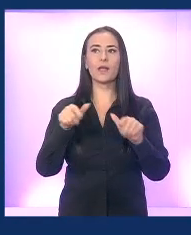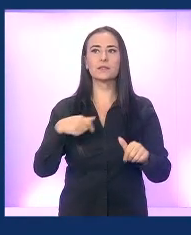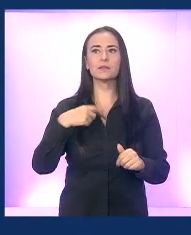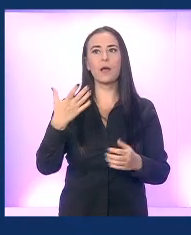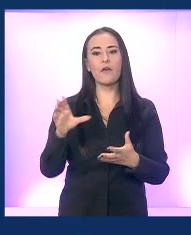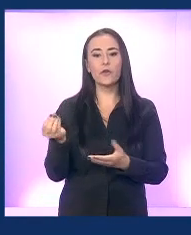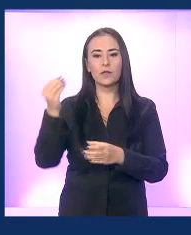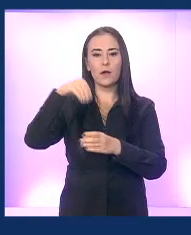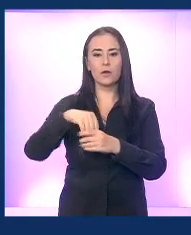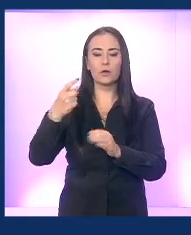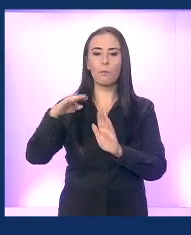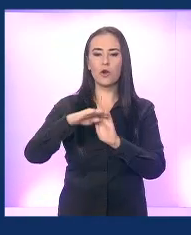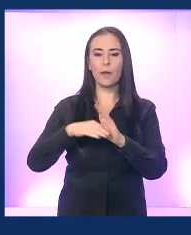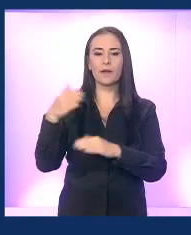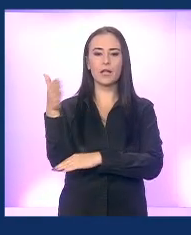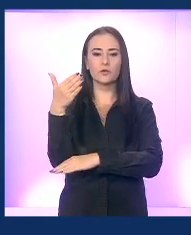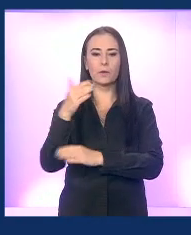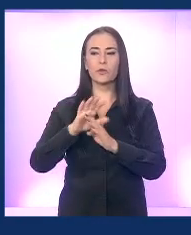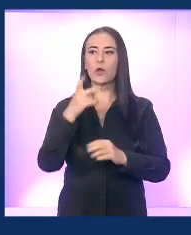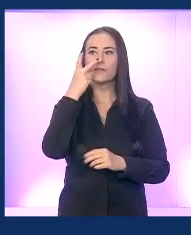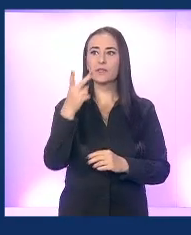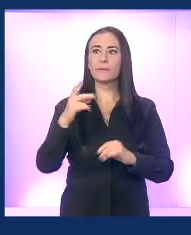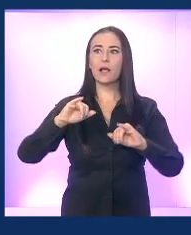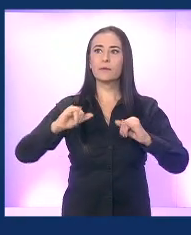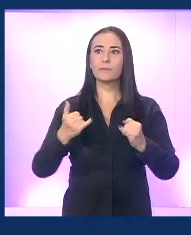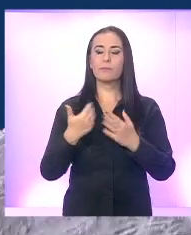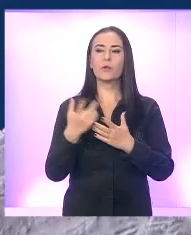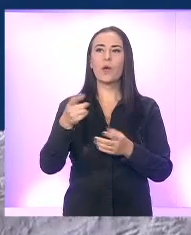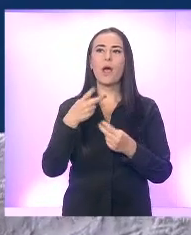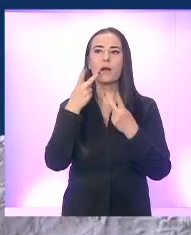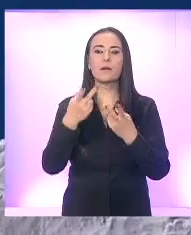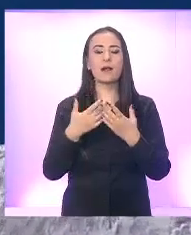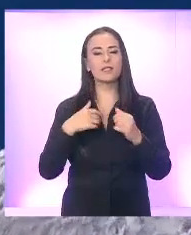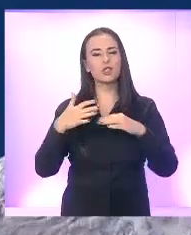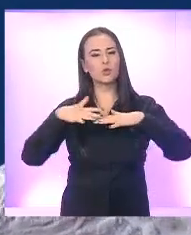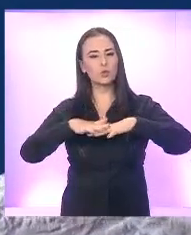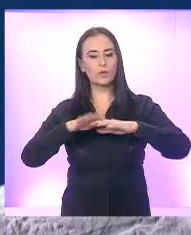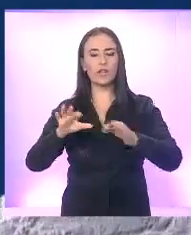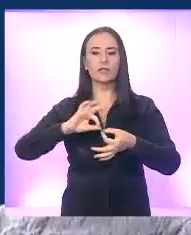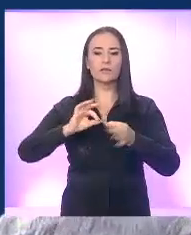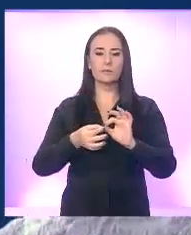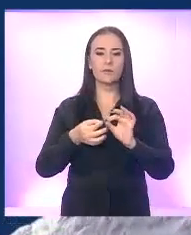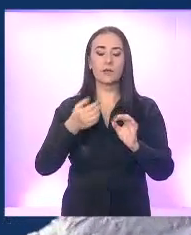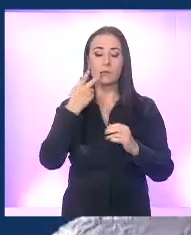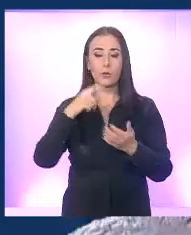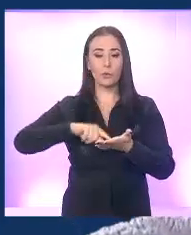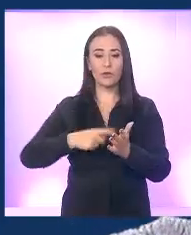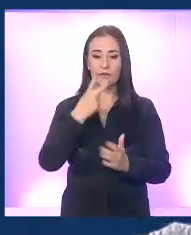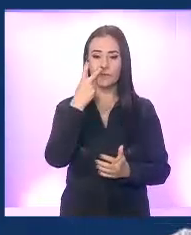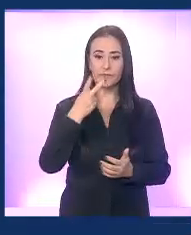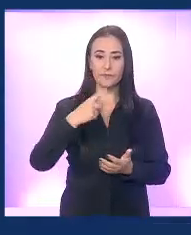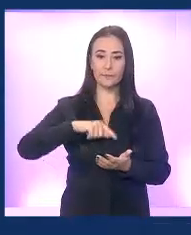sunt alocați prin Programul Național de Redresare și Reziliență pentru așa numitele quick wins, care înseamnă investiții punctuale în